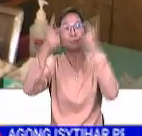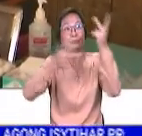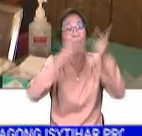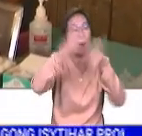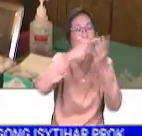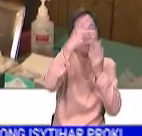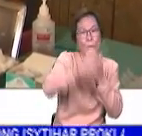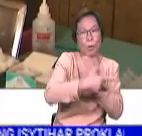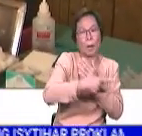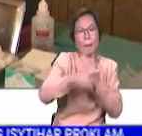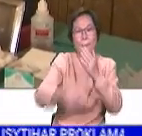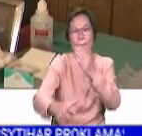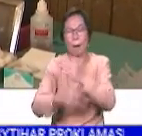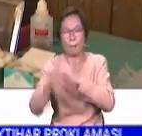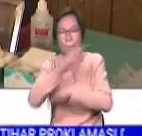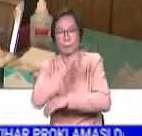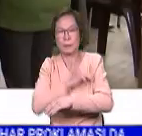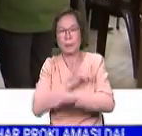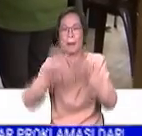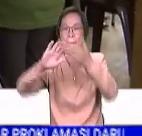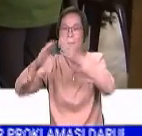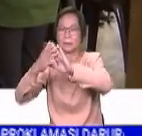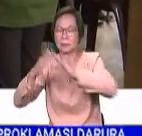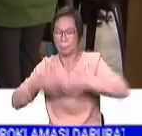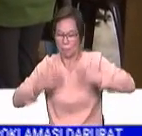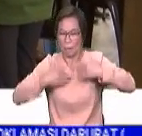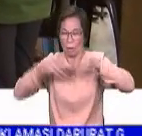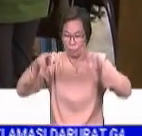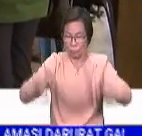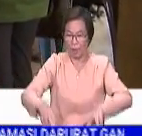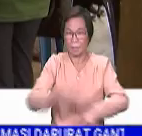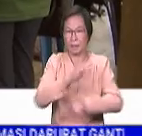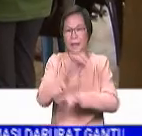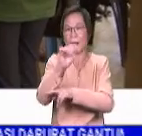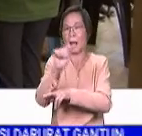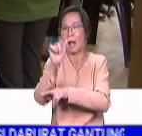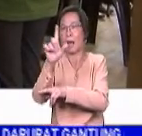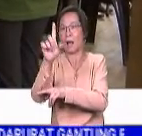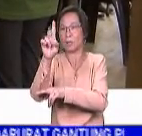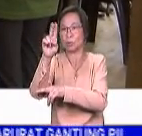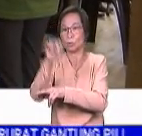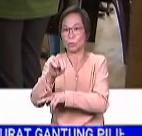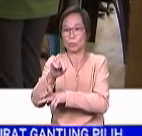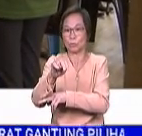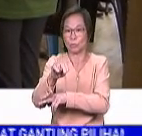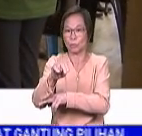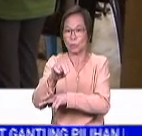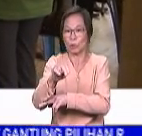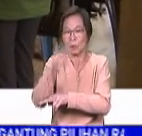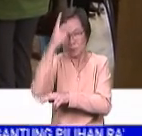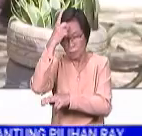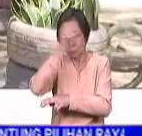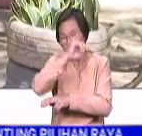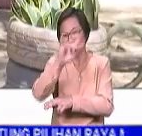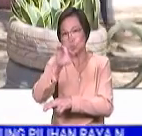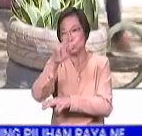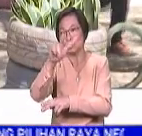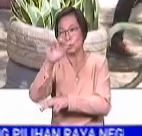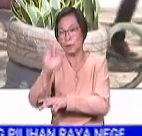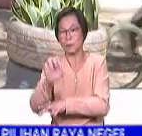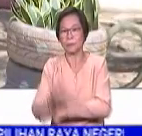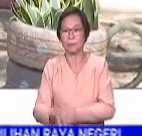menteri pembangunan masyarakat dan kesejahteraan rakyat yang juga ahli dewan undangan Negeri Mad unggul Datu Julita